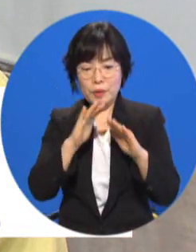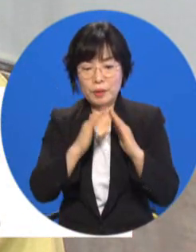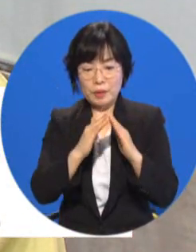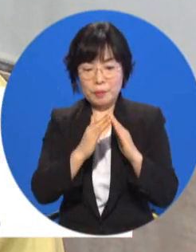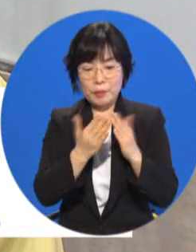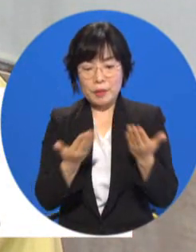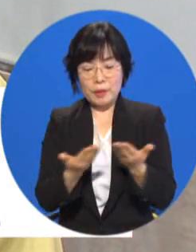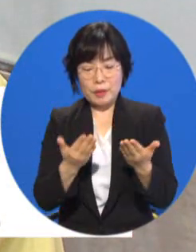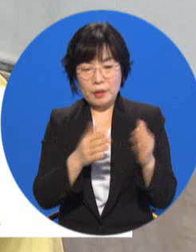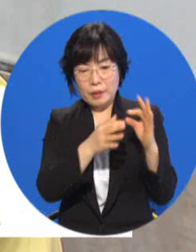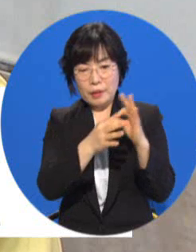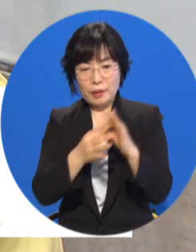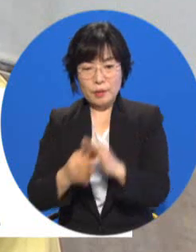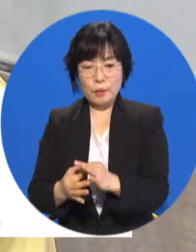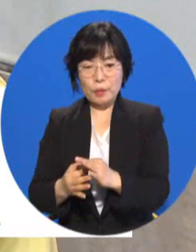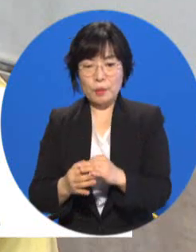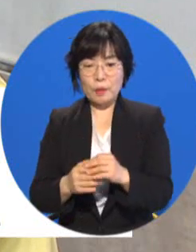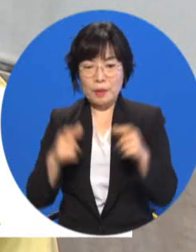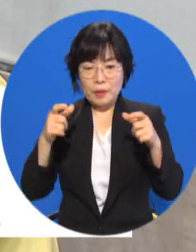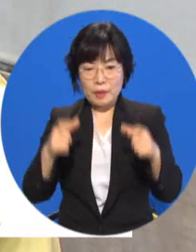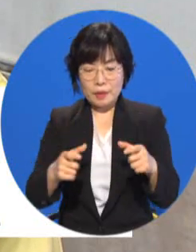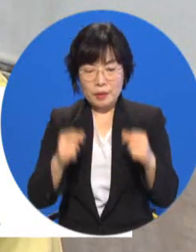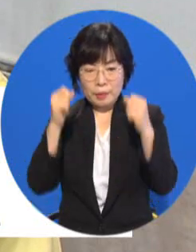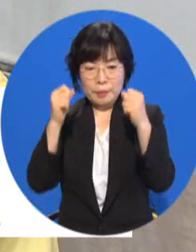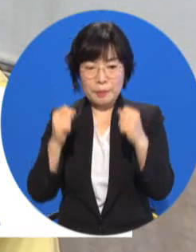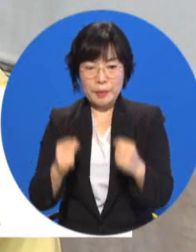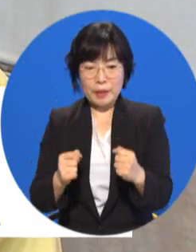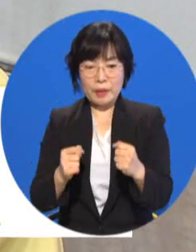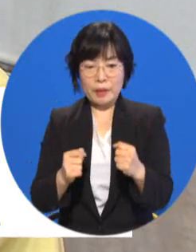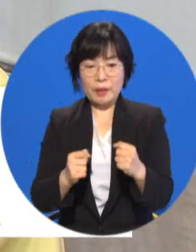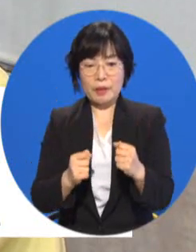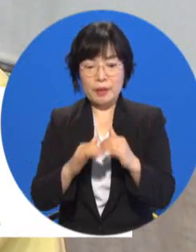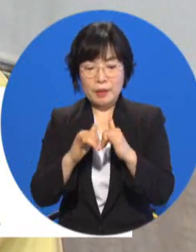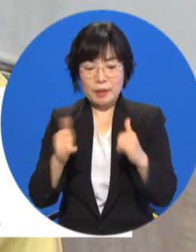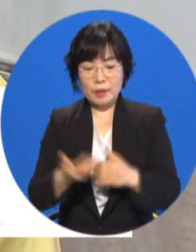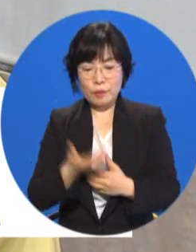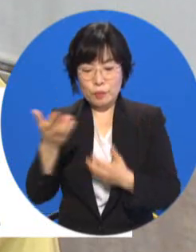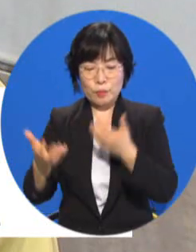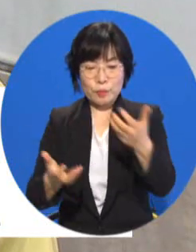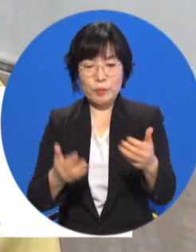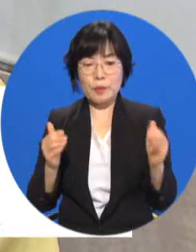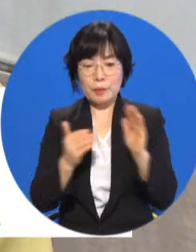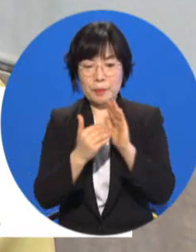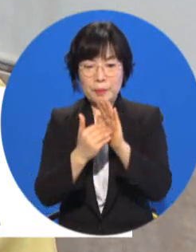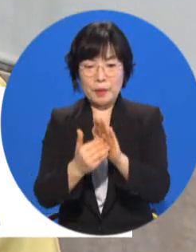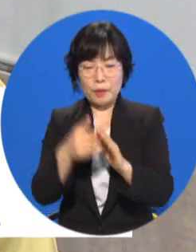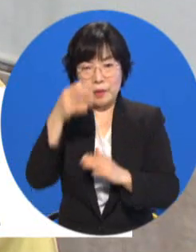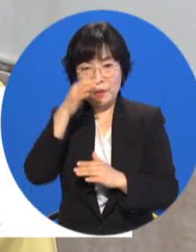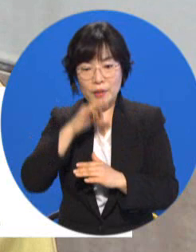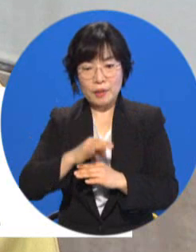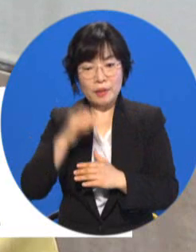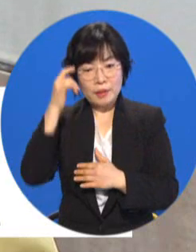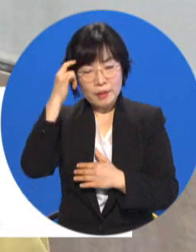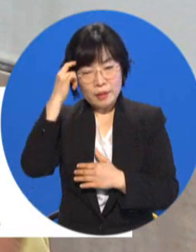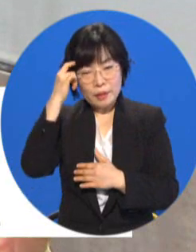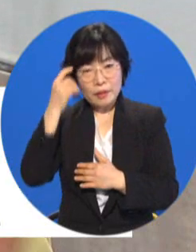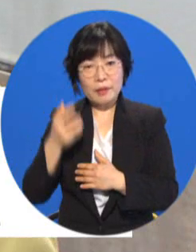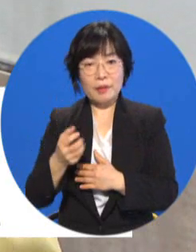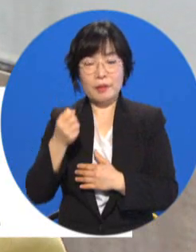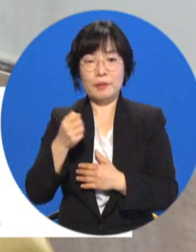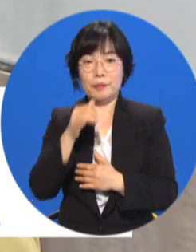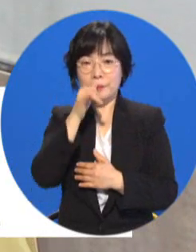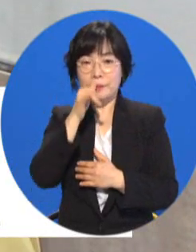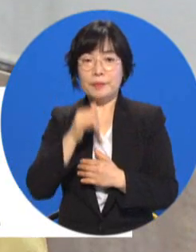부모님의 가업을 잇고 가업을 이어서 지역에 정착을 하게 되고, 그래서 이제 그 인구 유출도 더